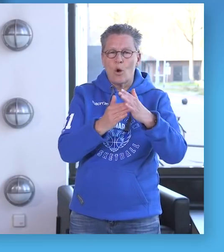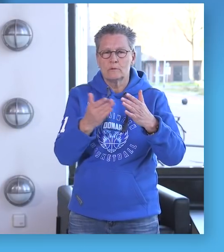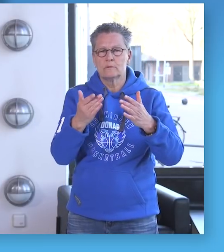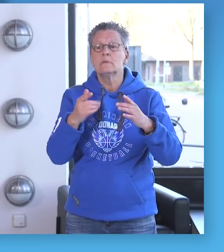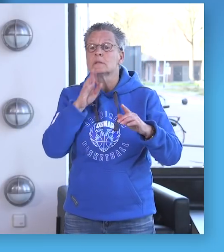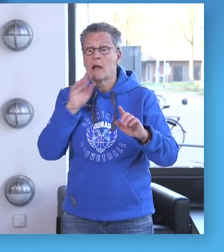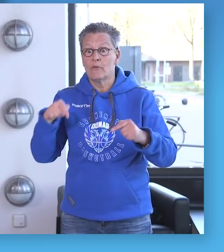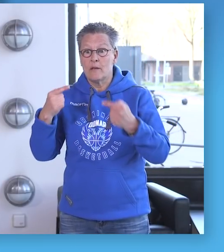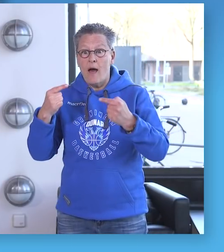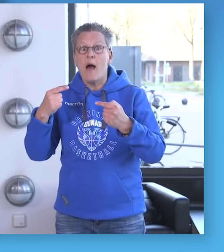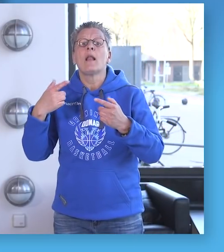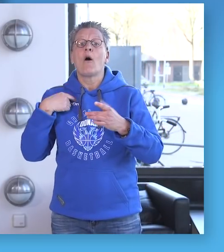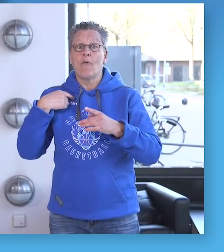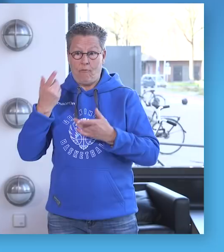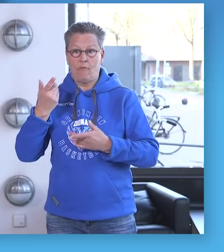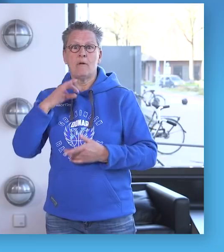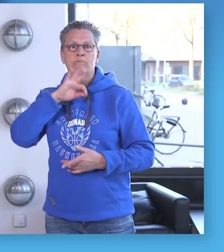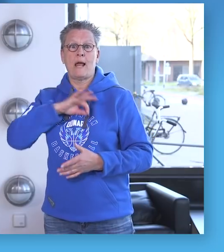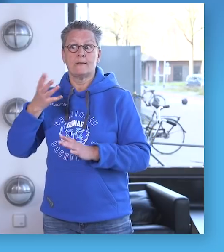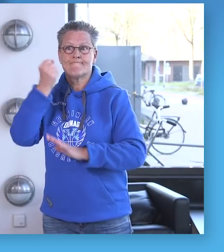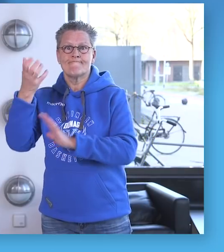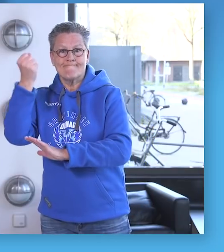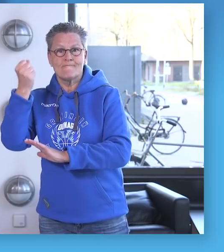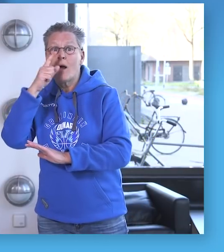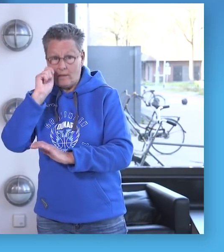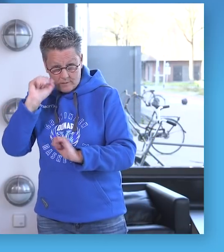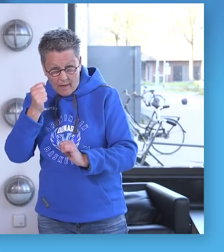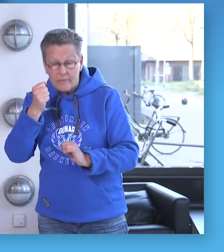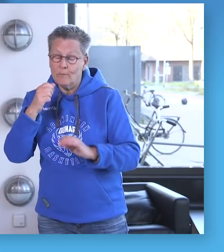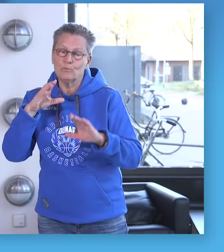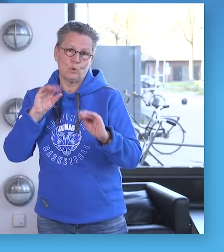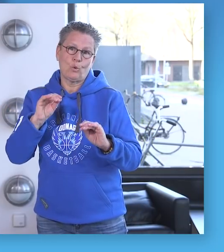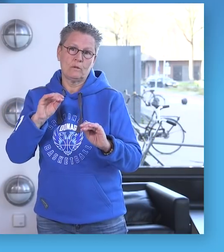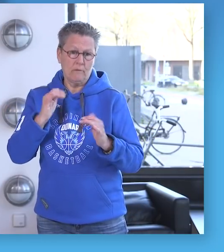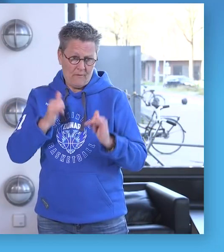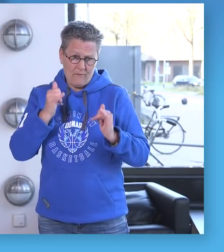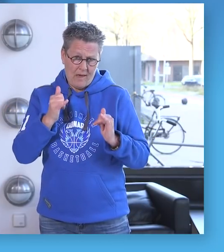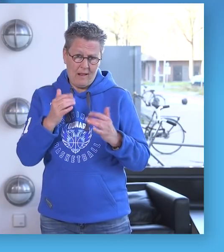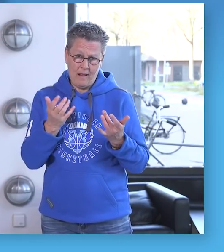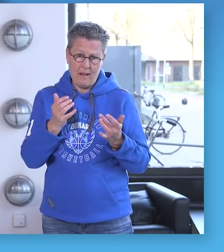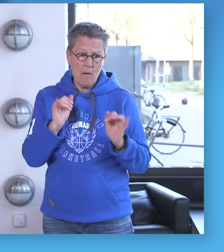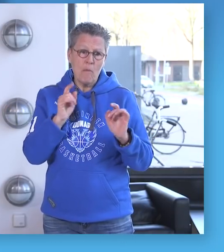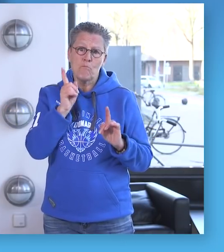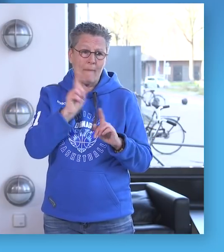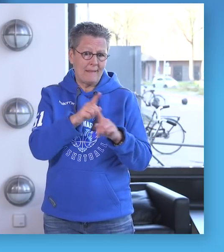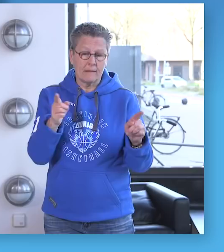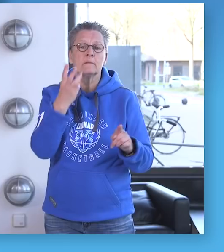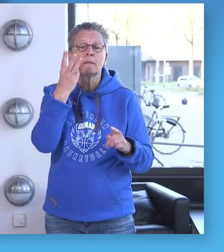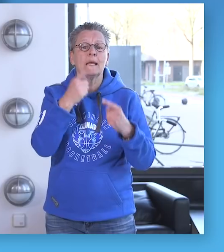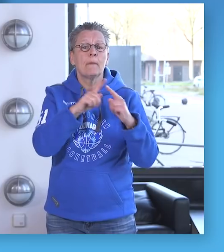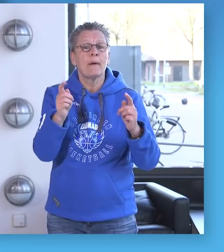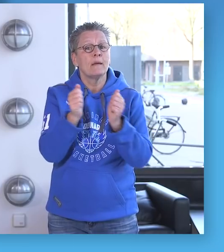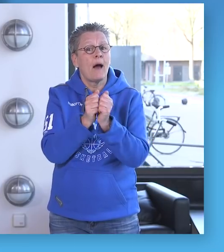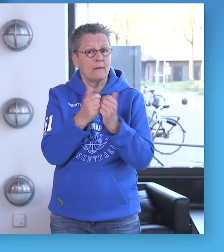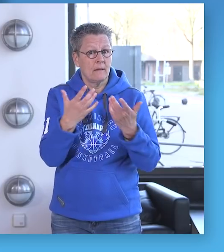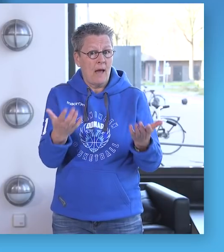kan winnen, die moet je proberen te winnen. Want zoveel gelegenheden zijn er niet. Er zijn er maar 3 per jaar. En die moet proberen om zoveel